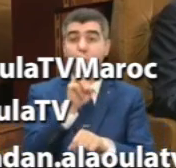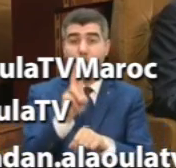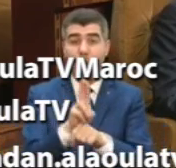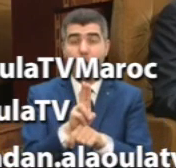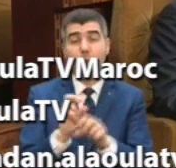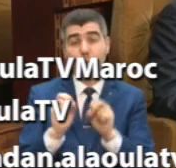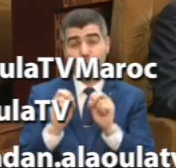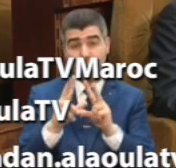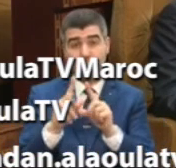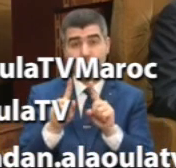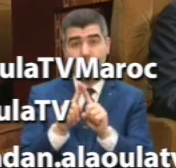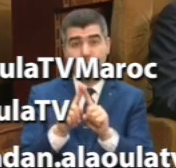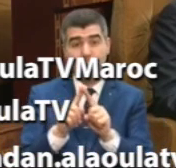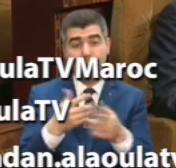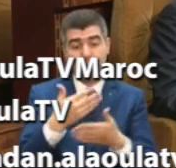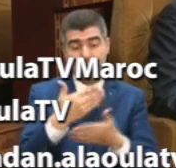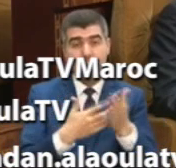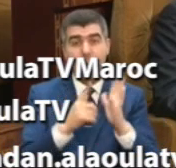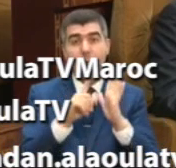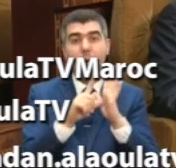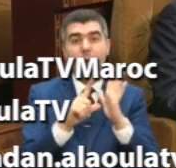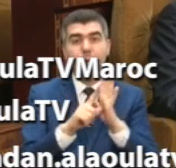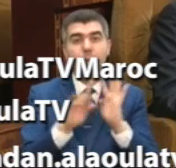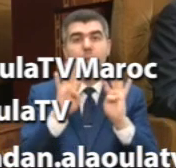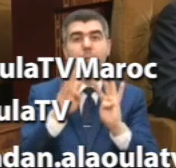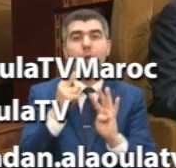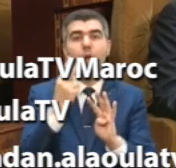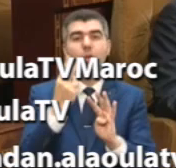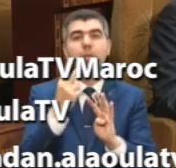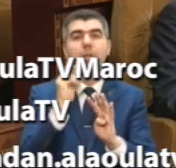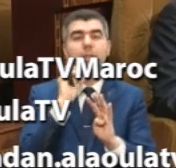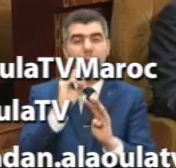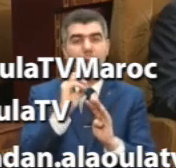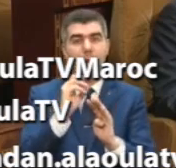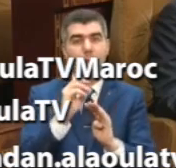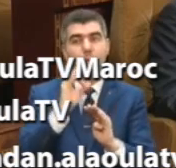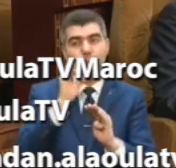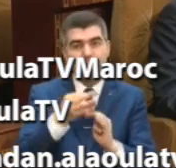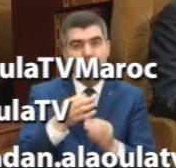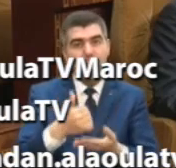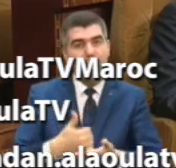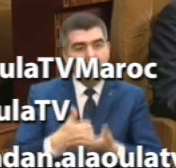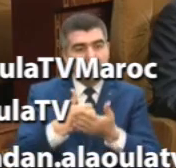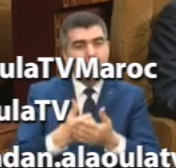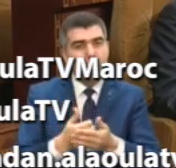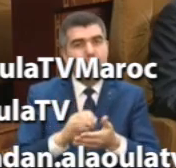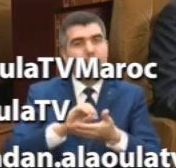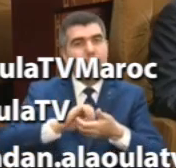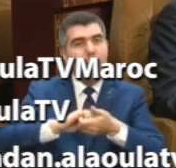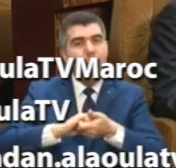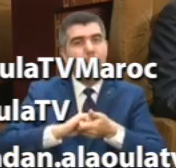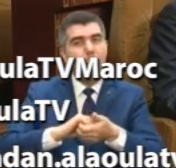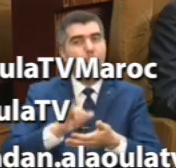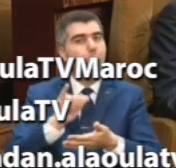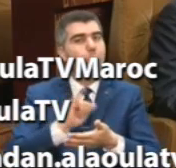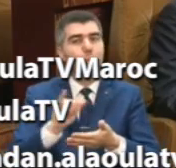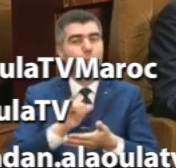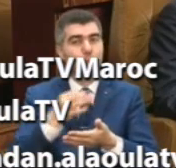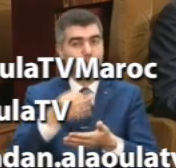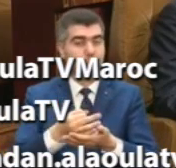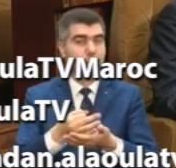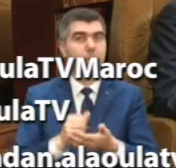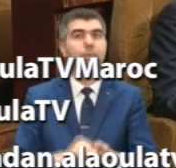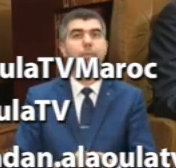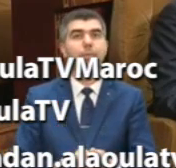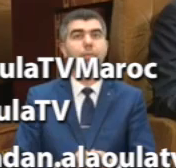يطبق الارتيكل 28 إلا لبعض الألوينة السياسية أو بالزبونية أو بالمحسوبية؟ وبالتالي